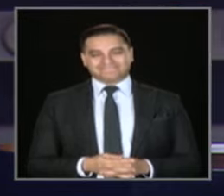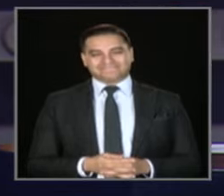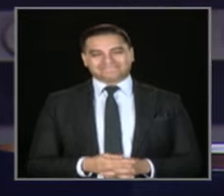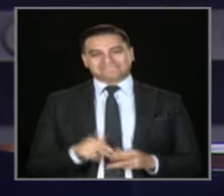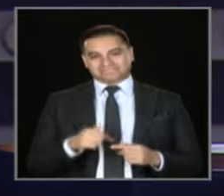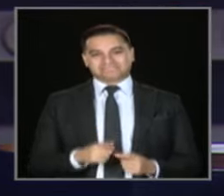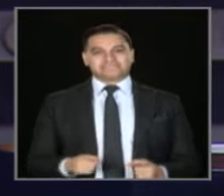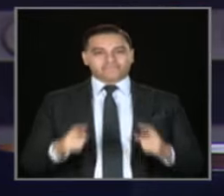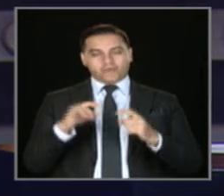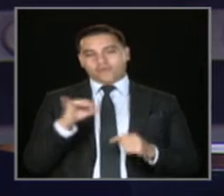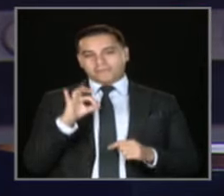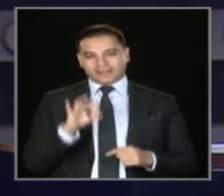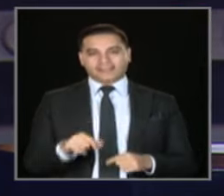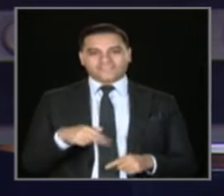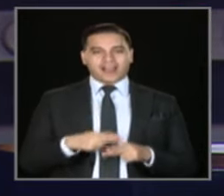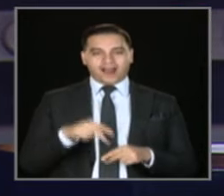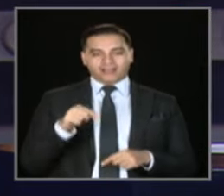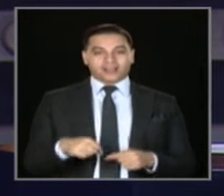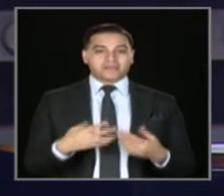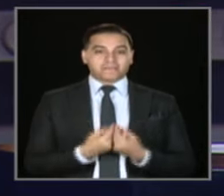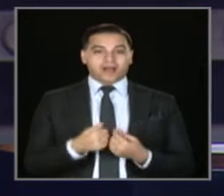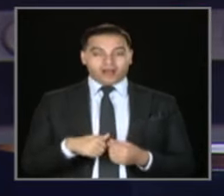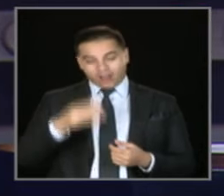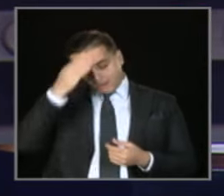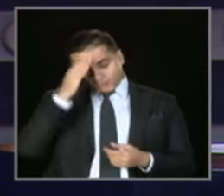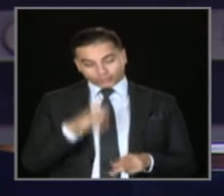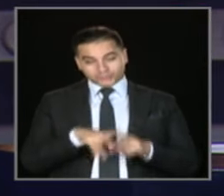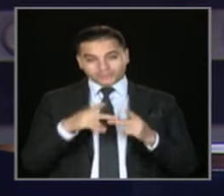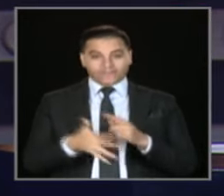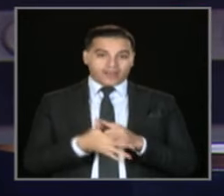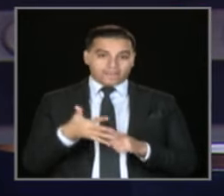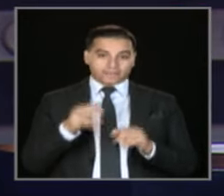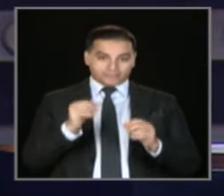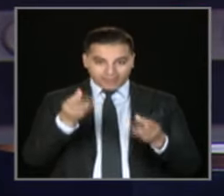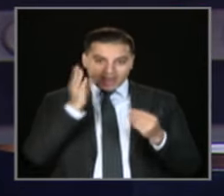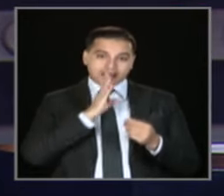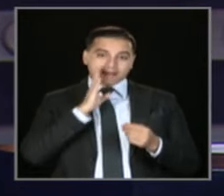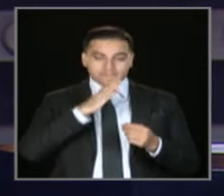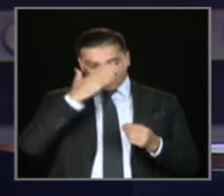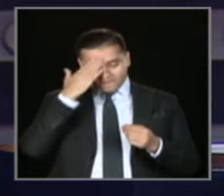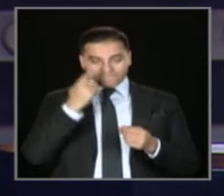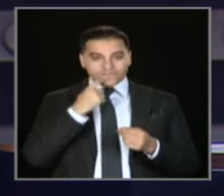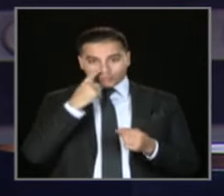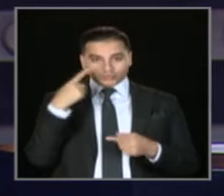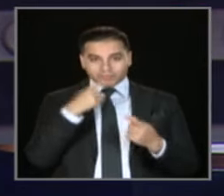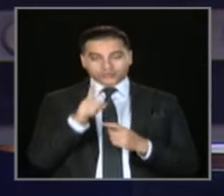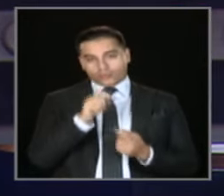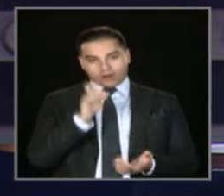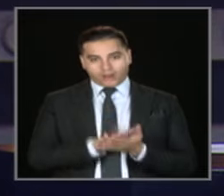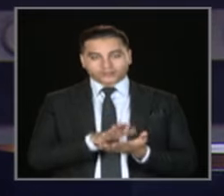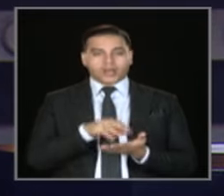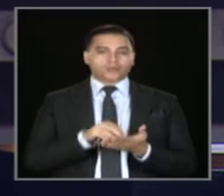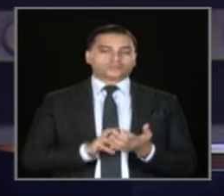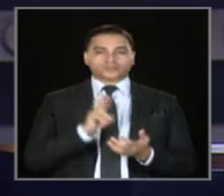مباراة مهمة في دور الثمانية، والعباقرة قادرون باختلاف خمس فقرات: العلم، المعرفة، الفنون، ضربات الجزاء، وعجلة